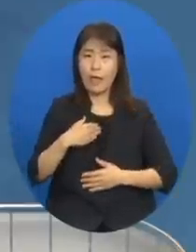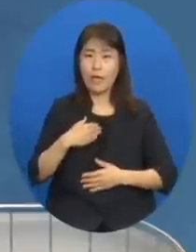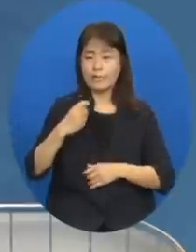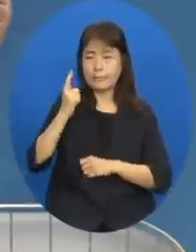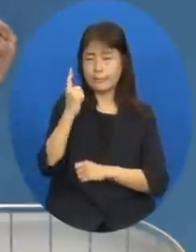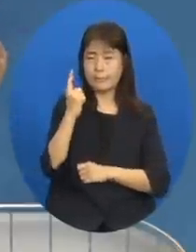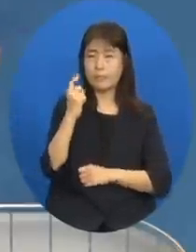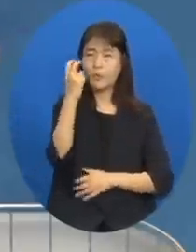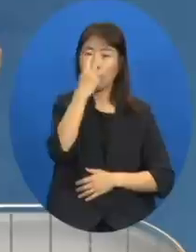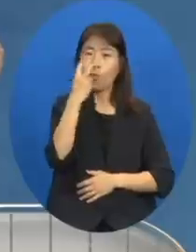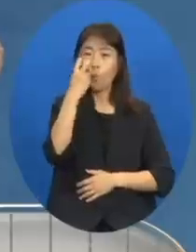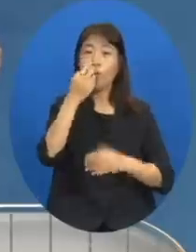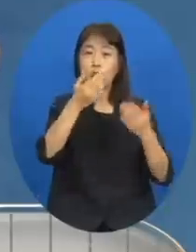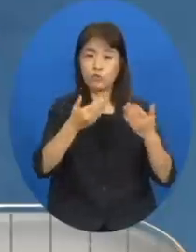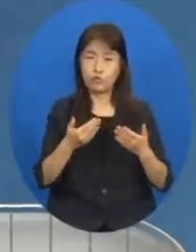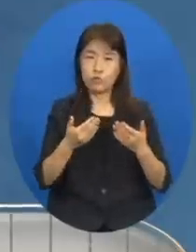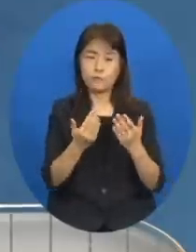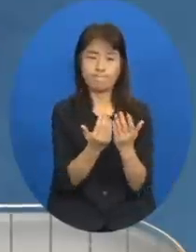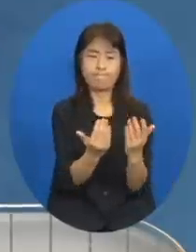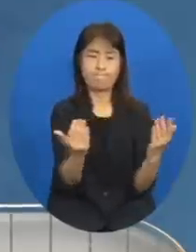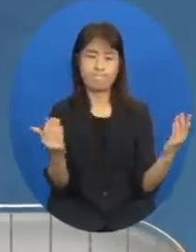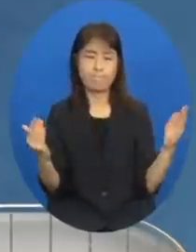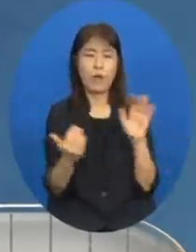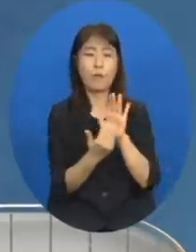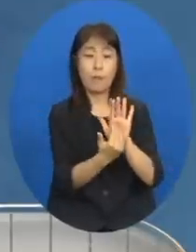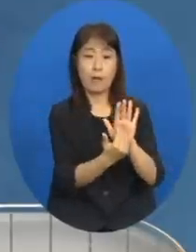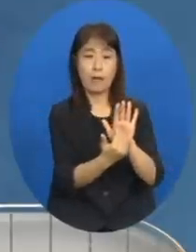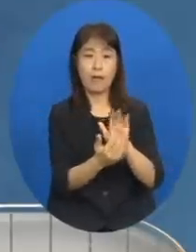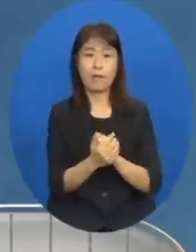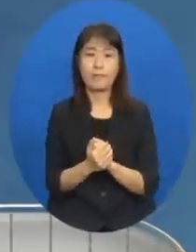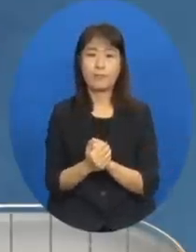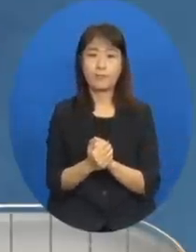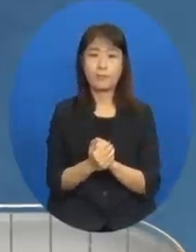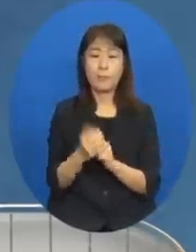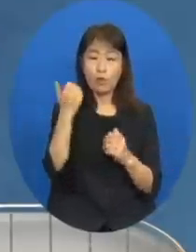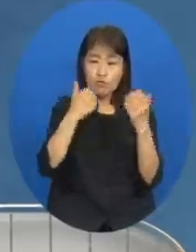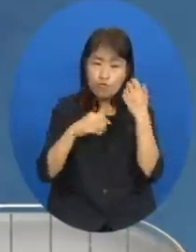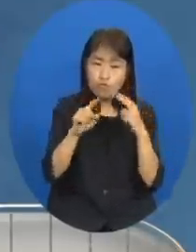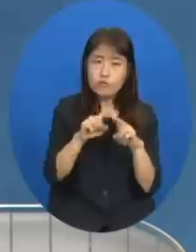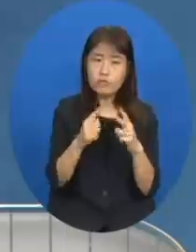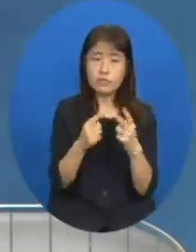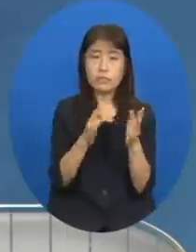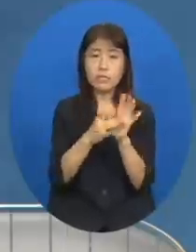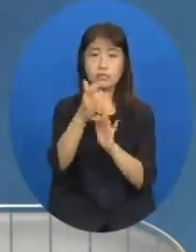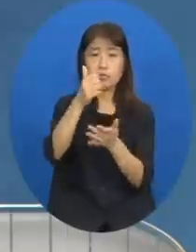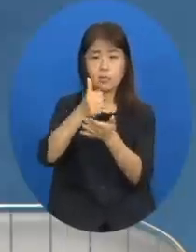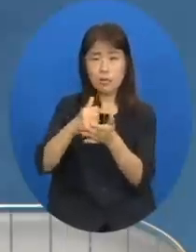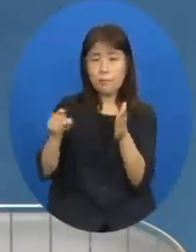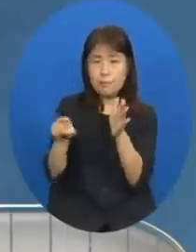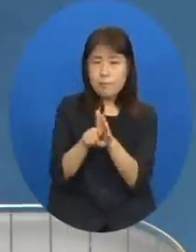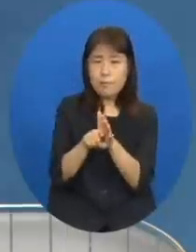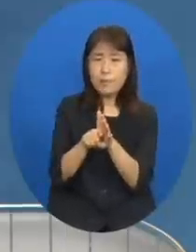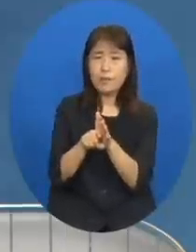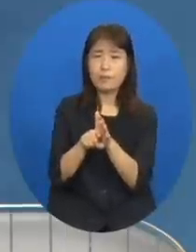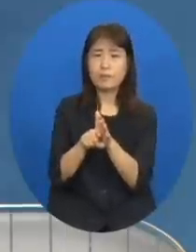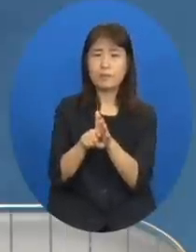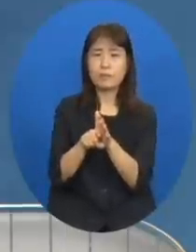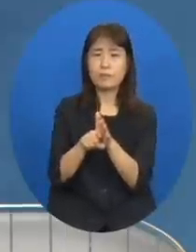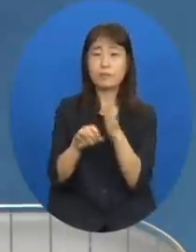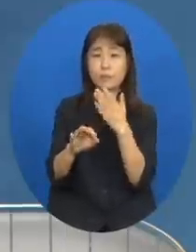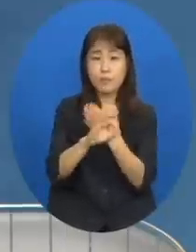진짜 요새가 됩니다 누구든지 예수를 믿기만 하면 그는 모든 죄가 사함 받고 그리고